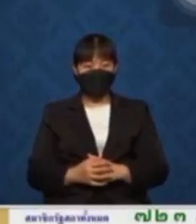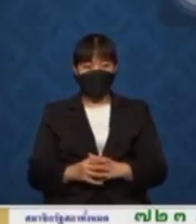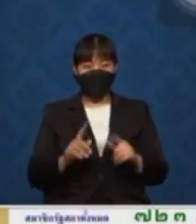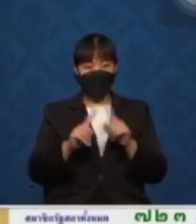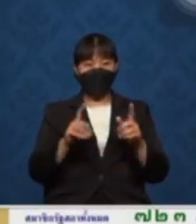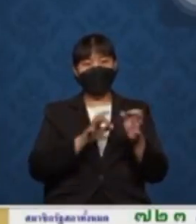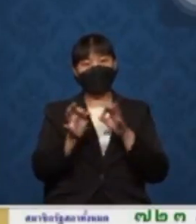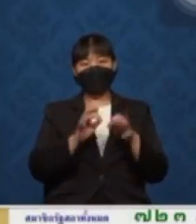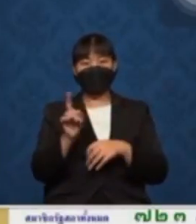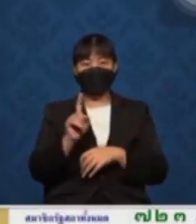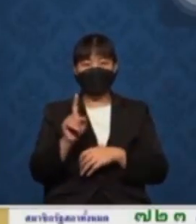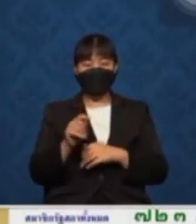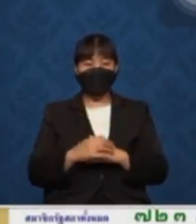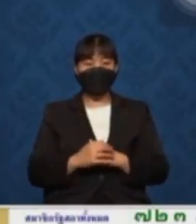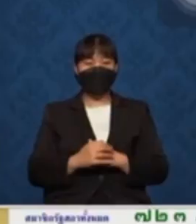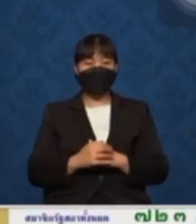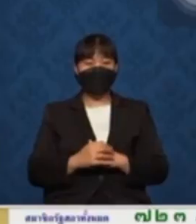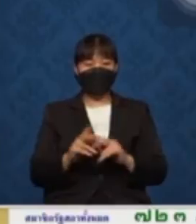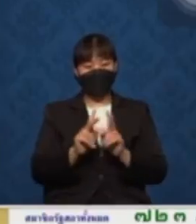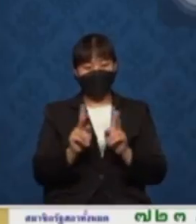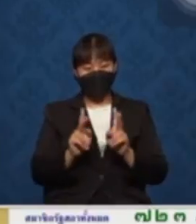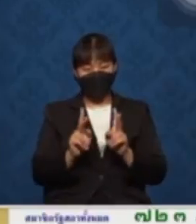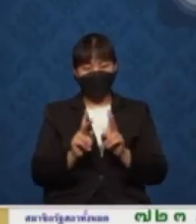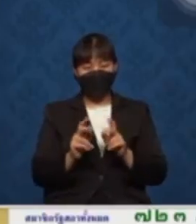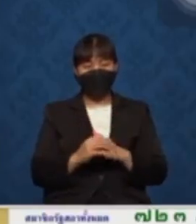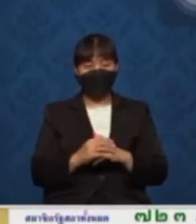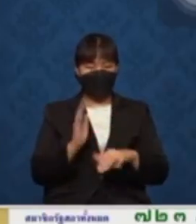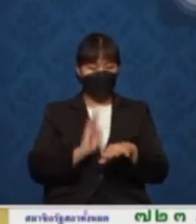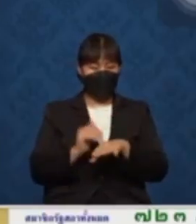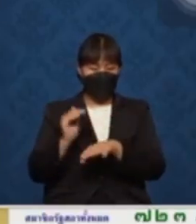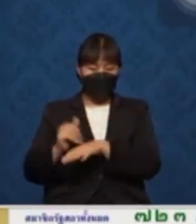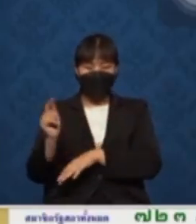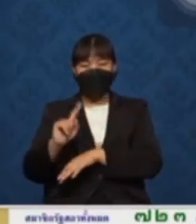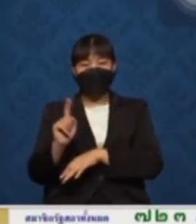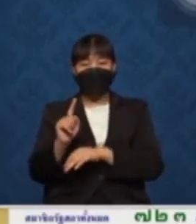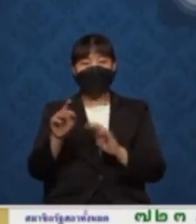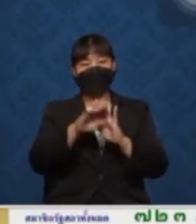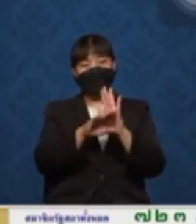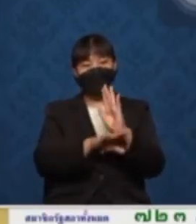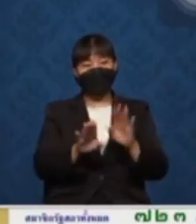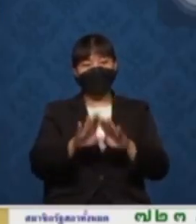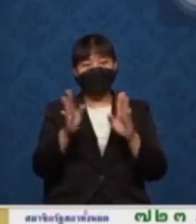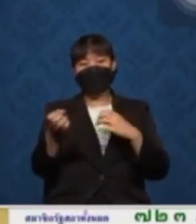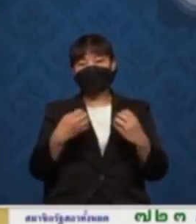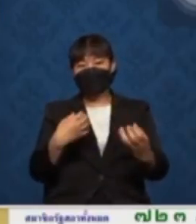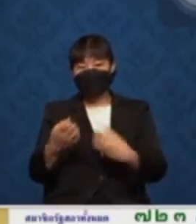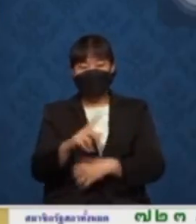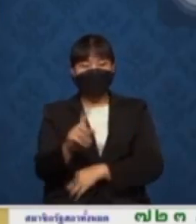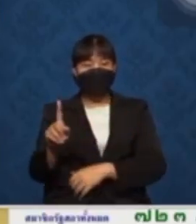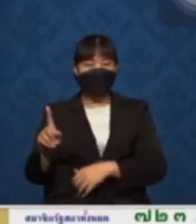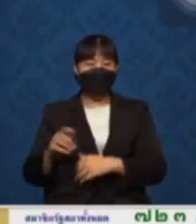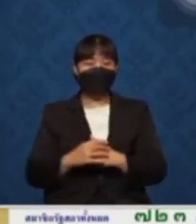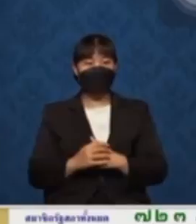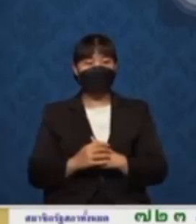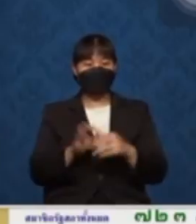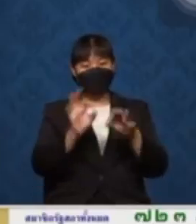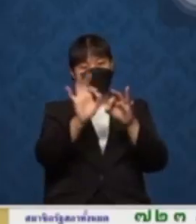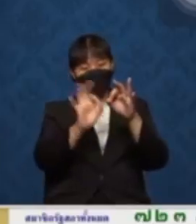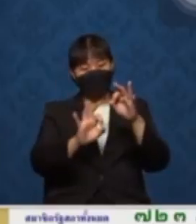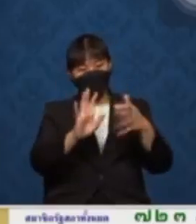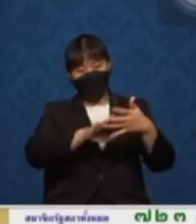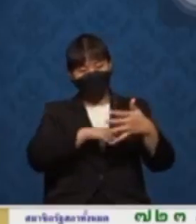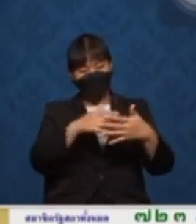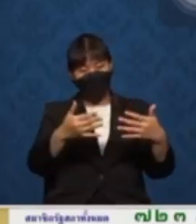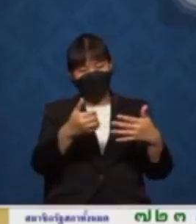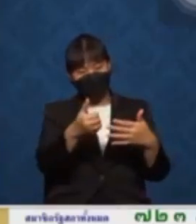นแบบนี้นะครับว่าถึงองค์ประกอบของคณะกรรมการจะเก่งกาจแค่ไหนถึงกระบวนการรับฟังความเห็นจะกว้างขวางแค่ไหนหรือเนื้อหาของแผนจะดีเลิศ